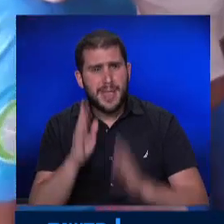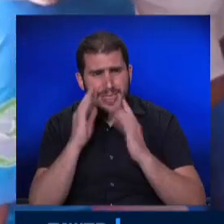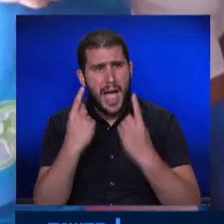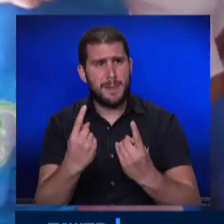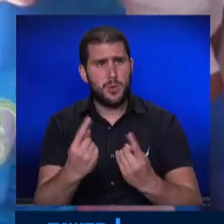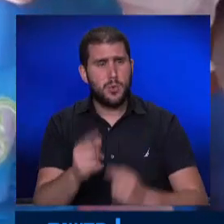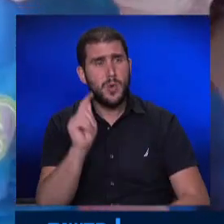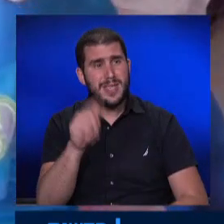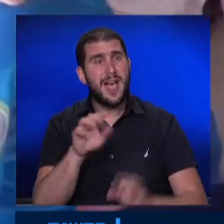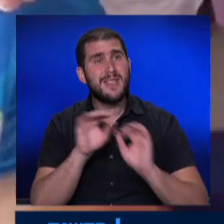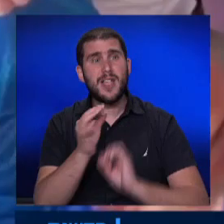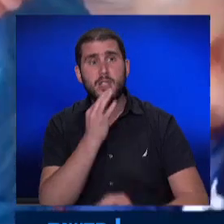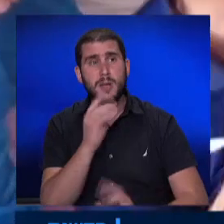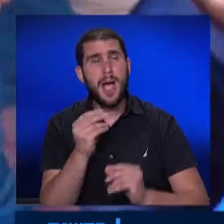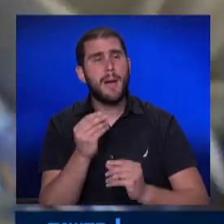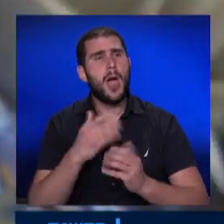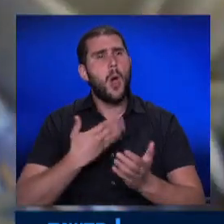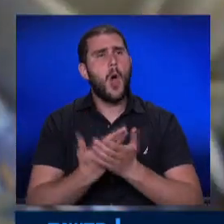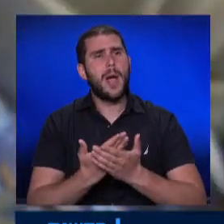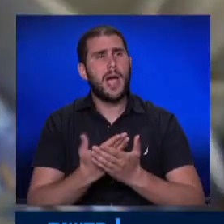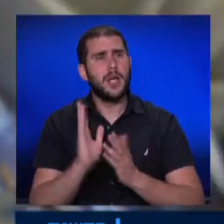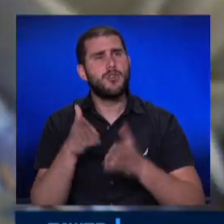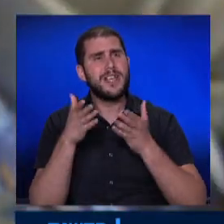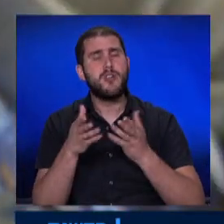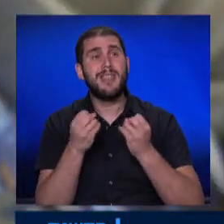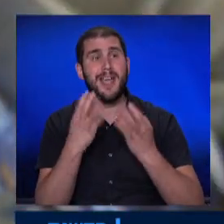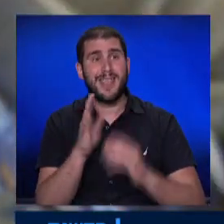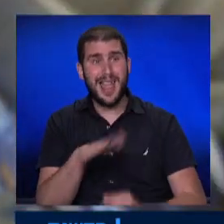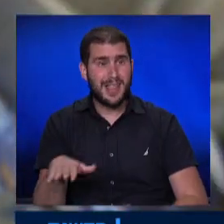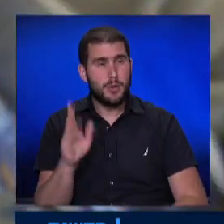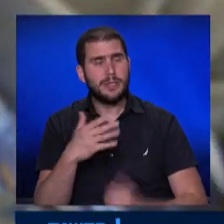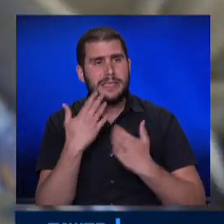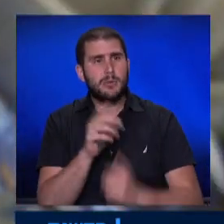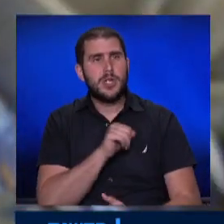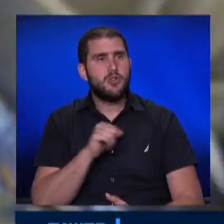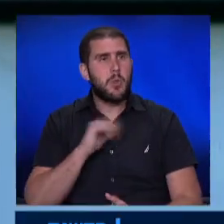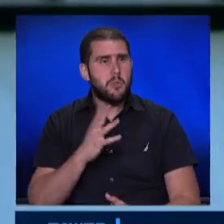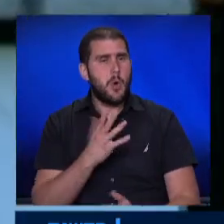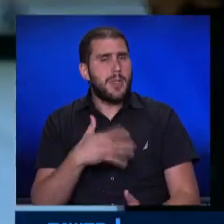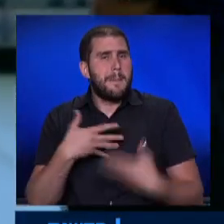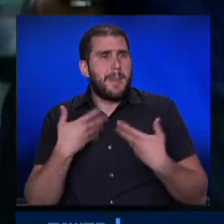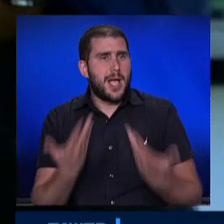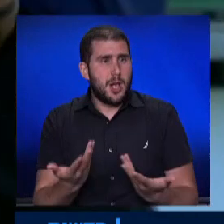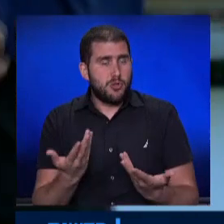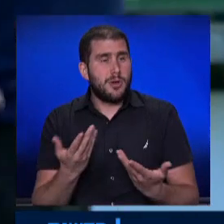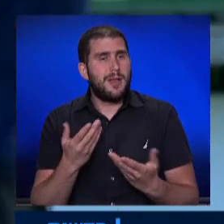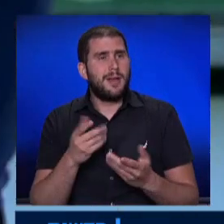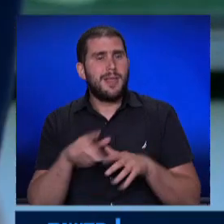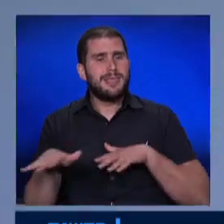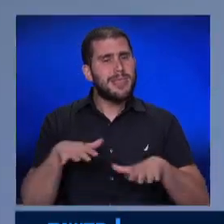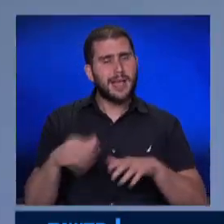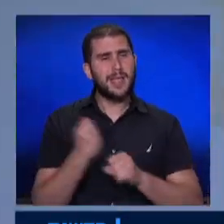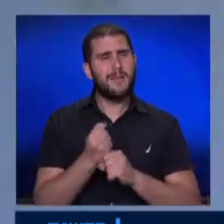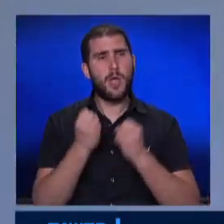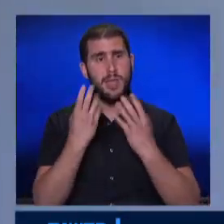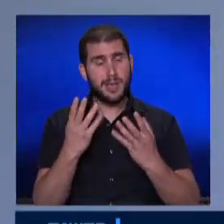תאמינו בזה! והוא הגיע לנבחרת הנוער עם הרבה מה להוכיח. יש לו גישה נהדרת לילדים, יש לו סיפור אישי מאוד מאוד מרגש. מבחינה טקטית הוא עושה עבודה נהדרת,